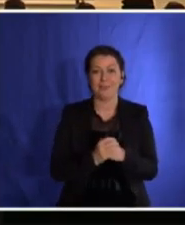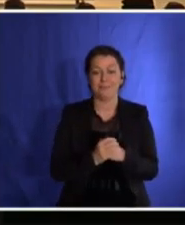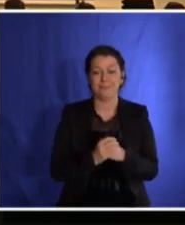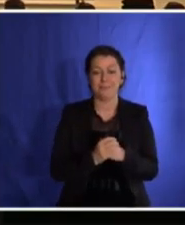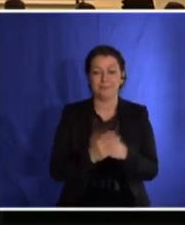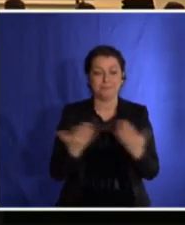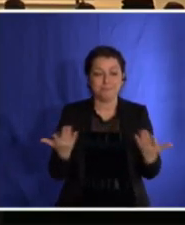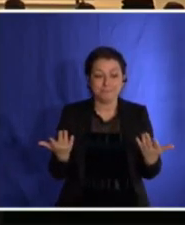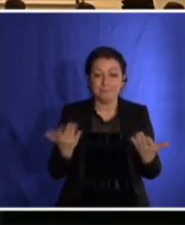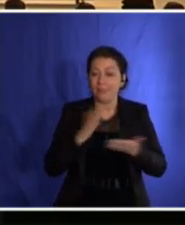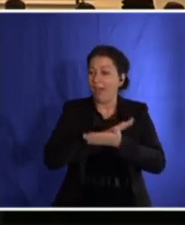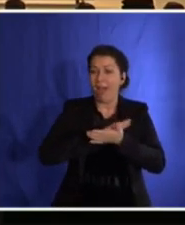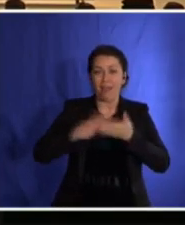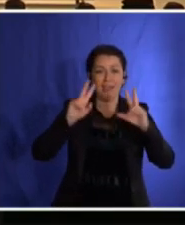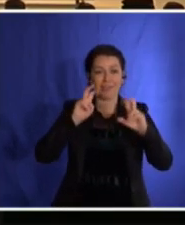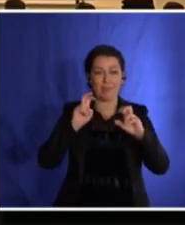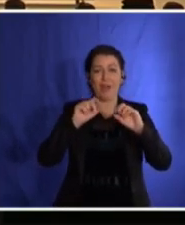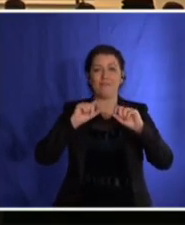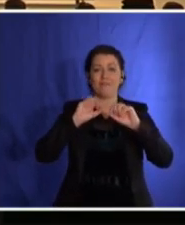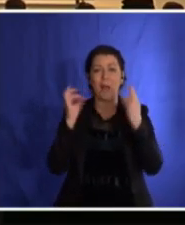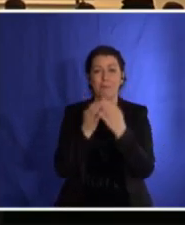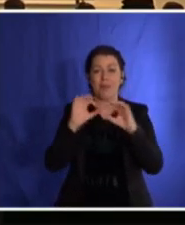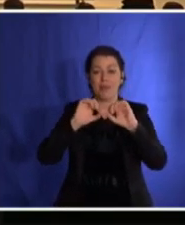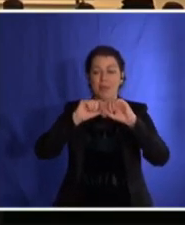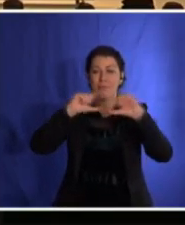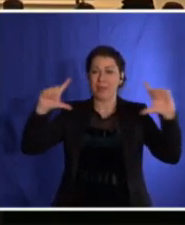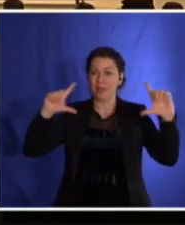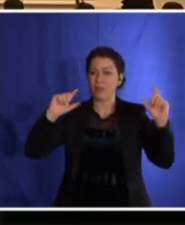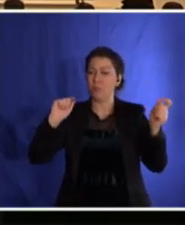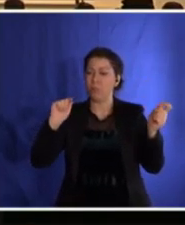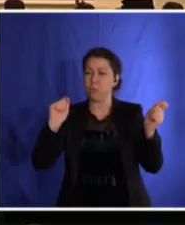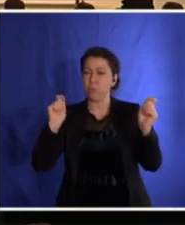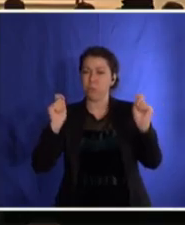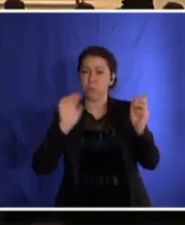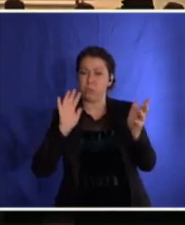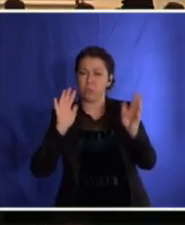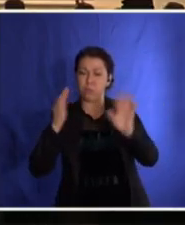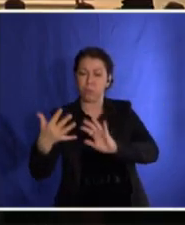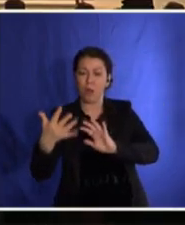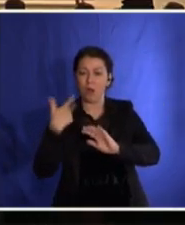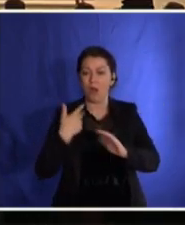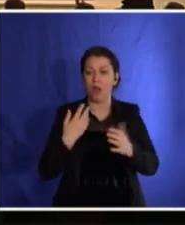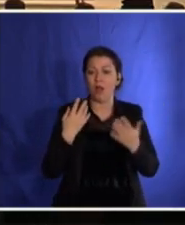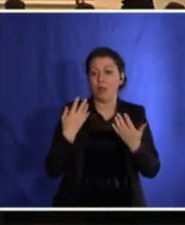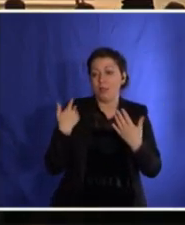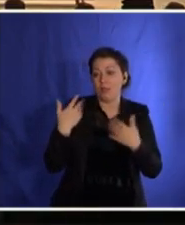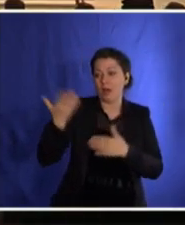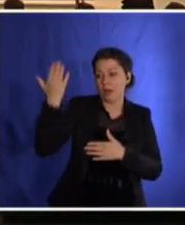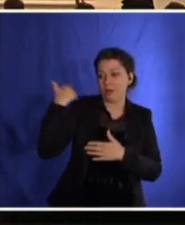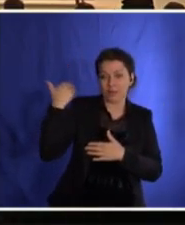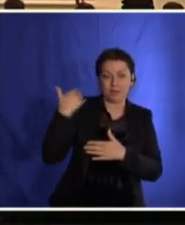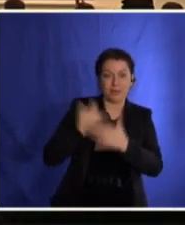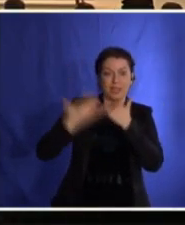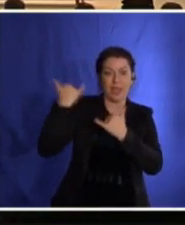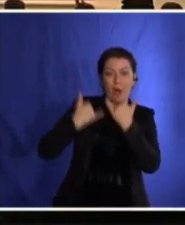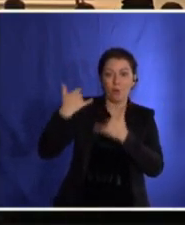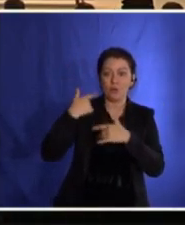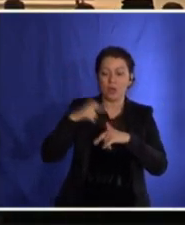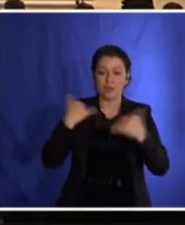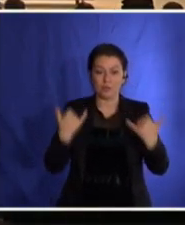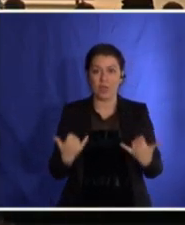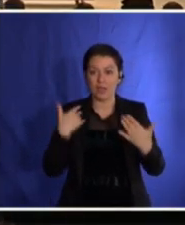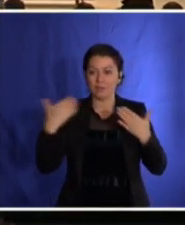schon allein, wie sich das Familienbild gewandelt hat. Und aus den 90er Jahren des vorigen Jahrhunderts können wir nicht nur